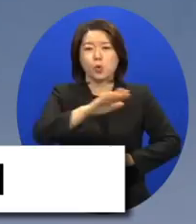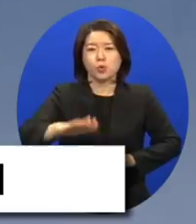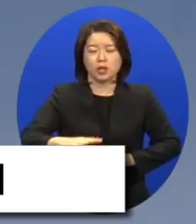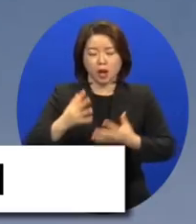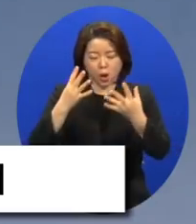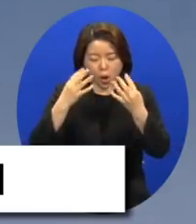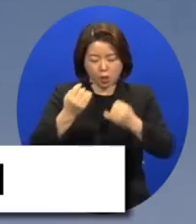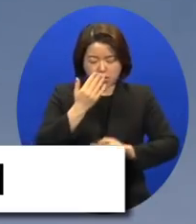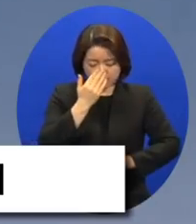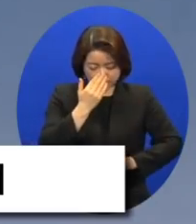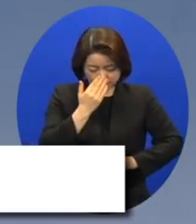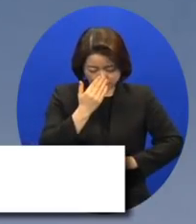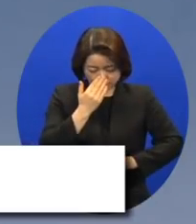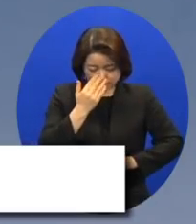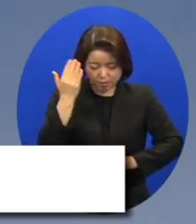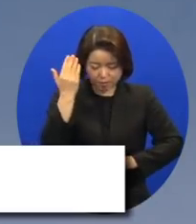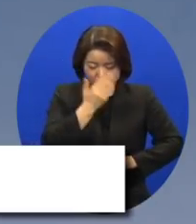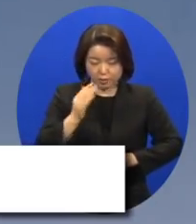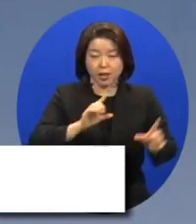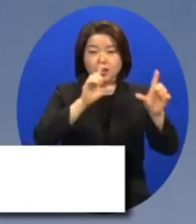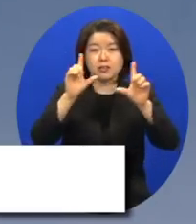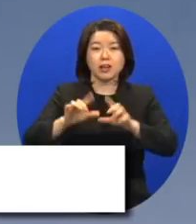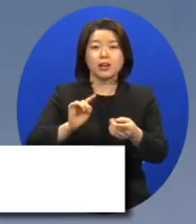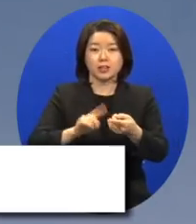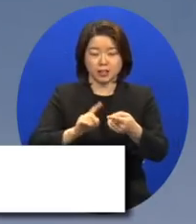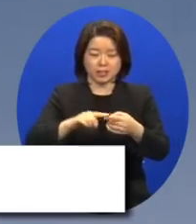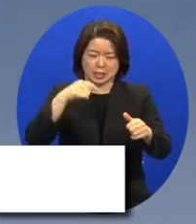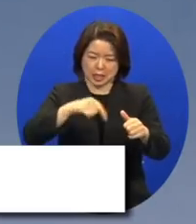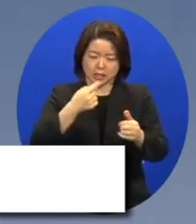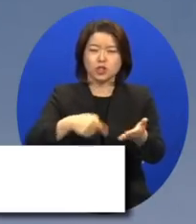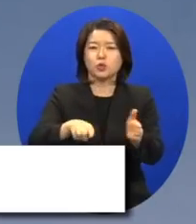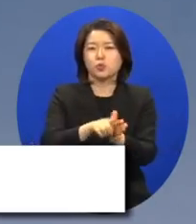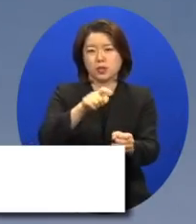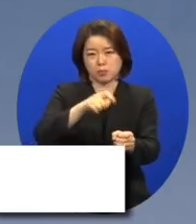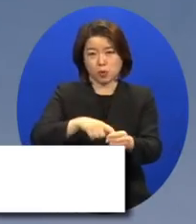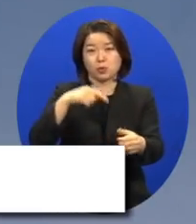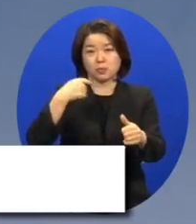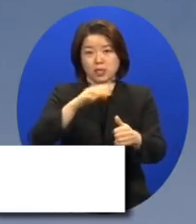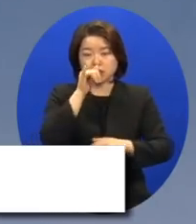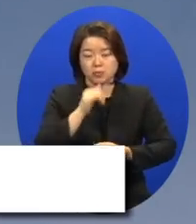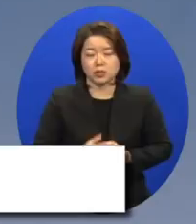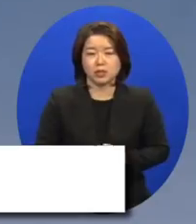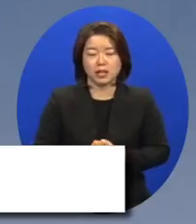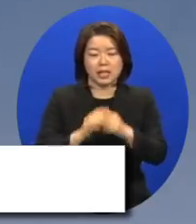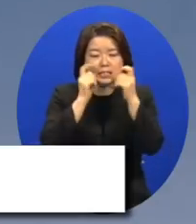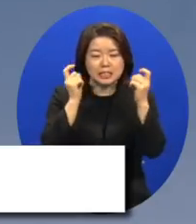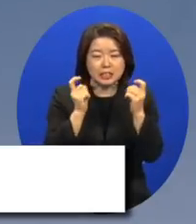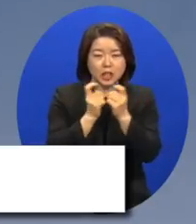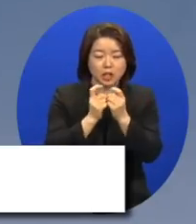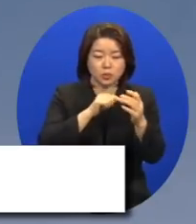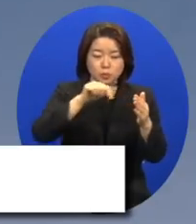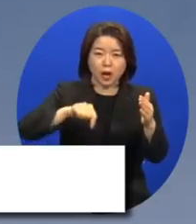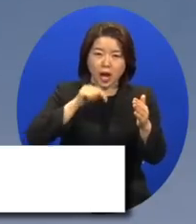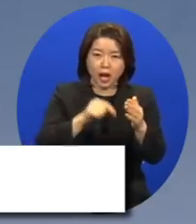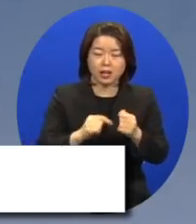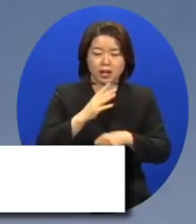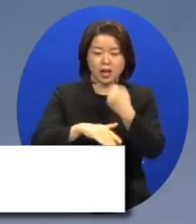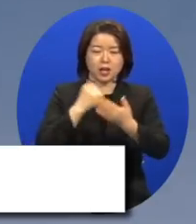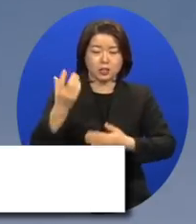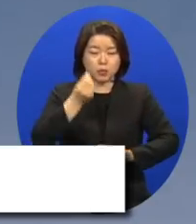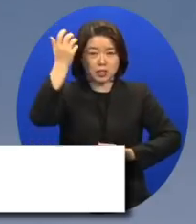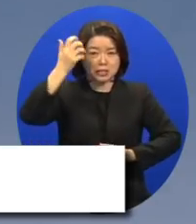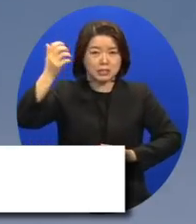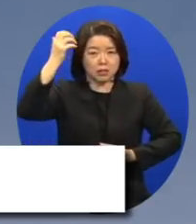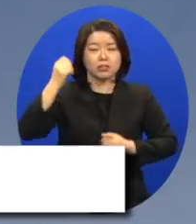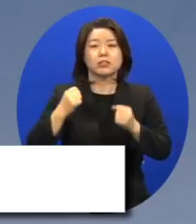삶을 살아야 되는 지에 대해서 교훈 하면서 이 말씀을 하셨습니다 개인적으로 우리 안에 하나님의 성령이 거하시는